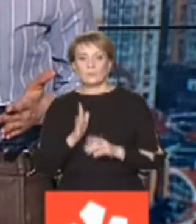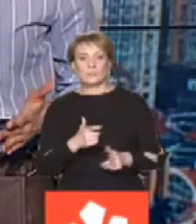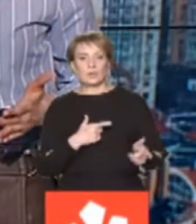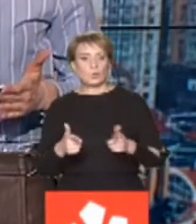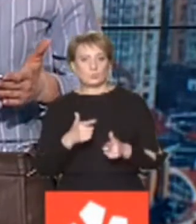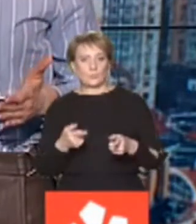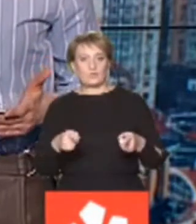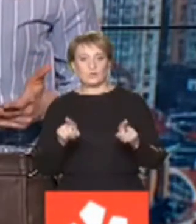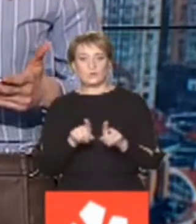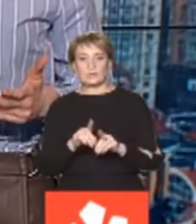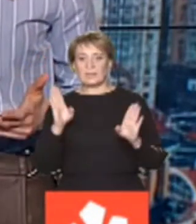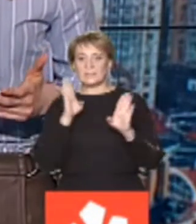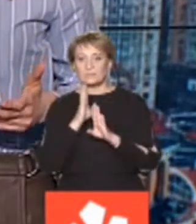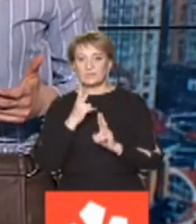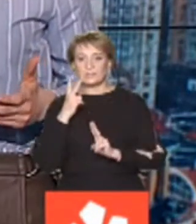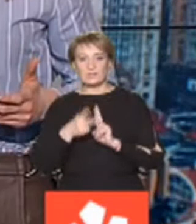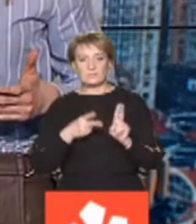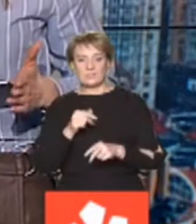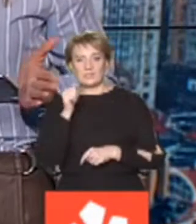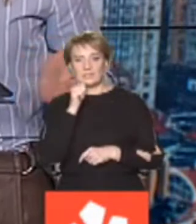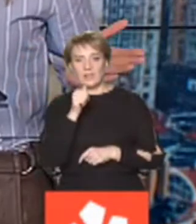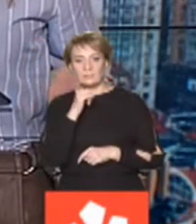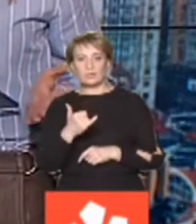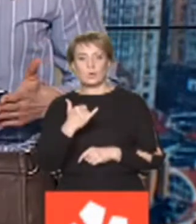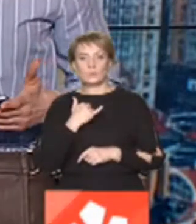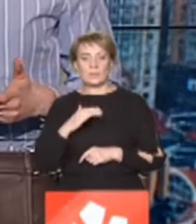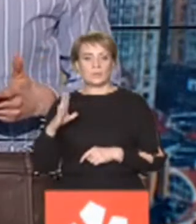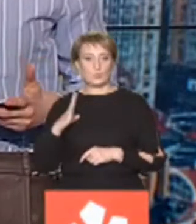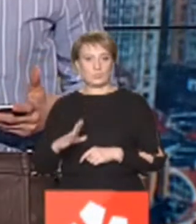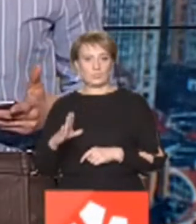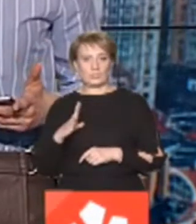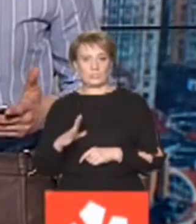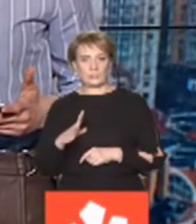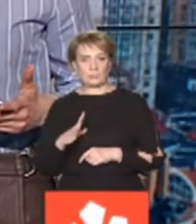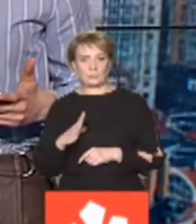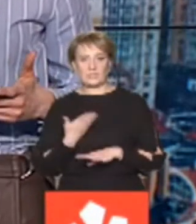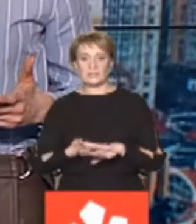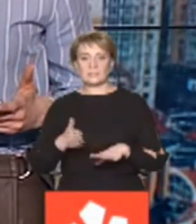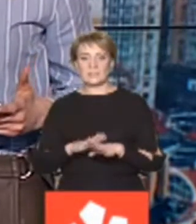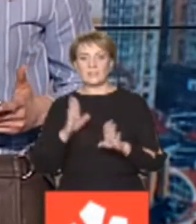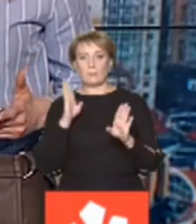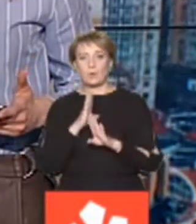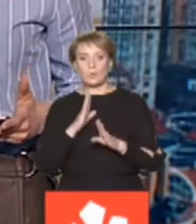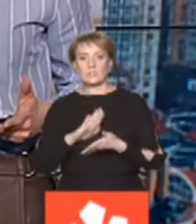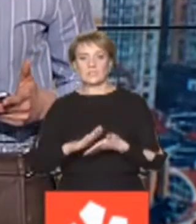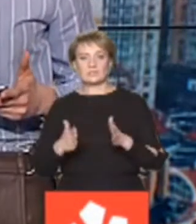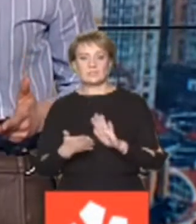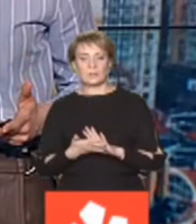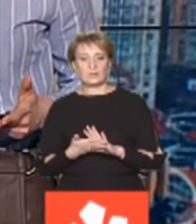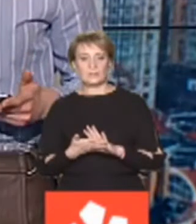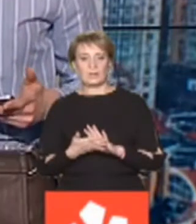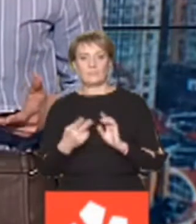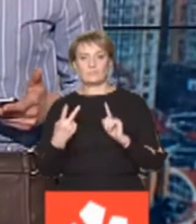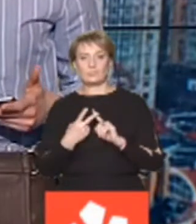готові до таких синоптичних змін. Завтра в нас очікує, скажімо так, доволі складна погодна ситуація, особливо у другій половині